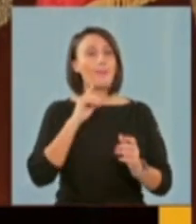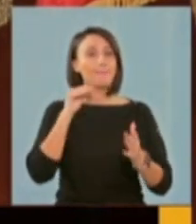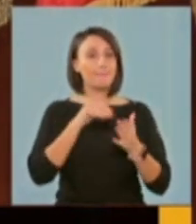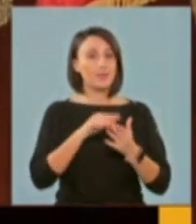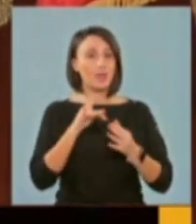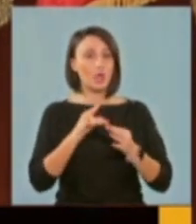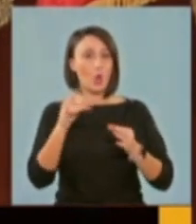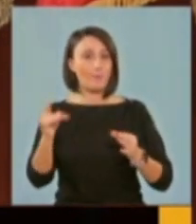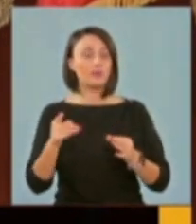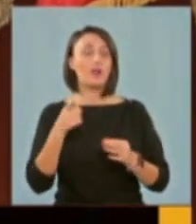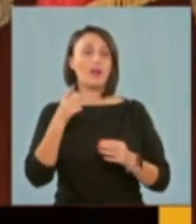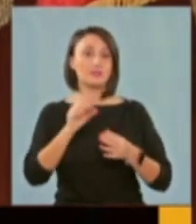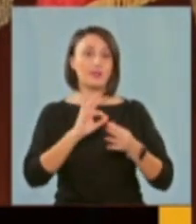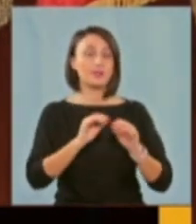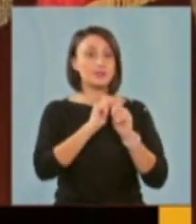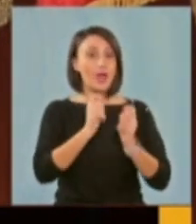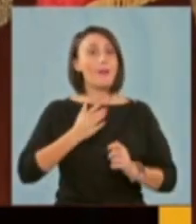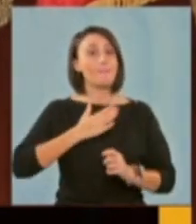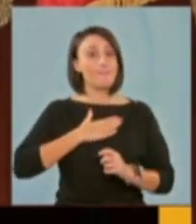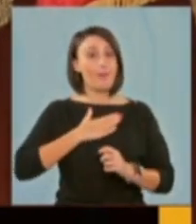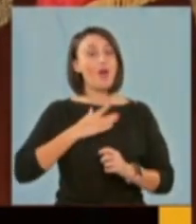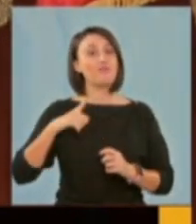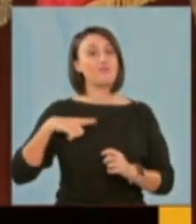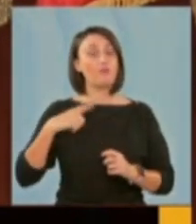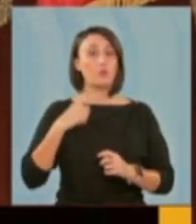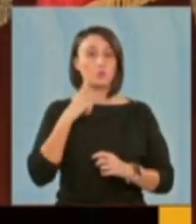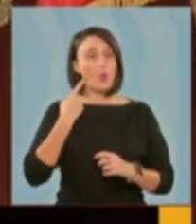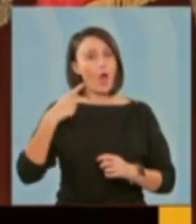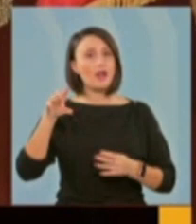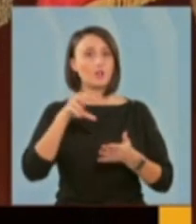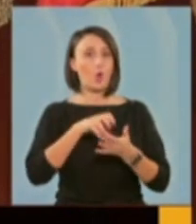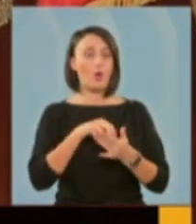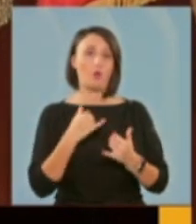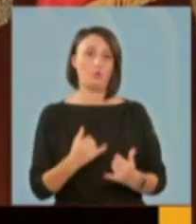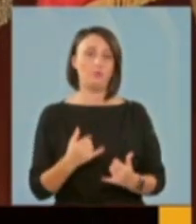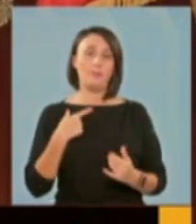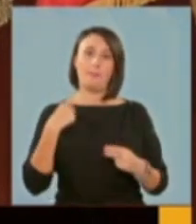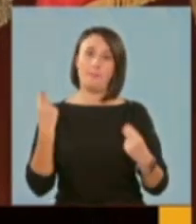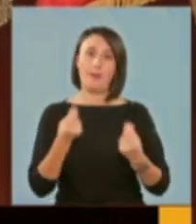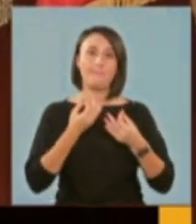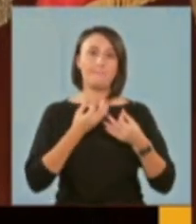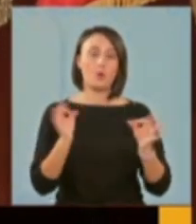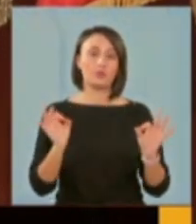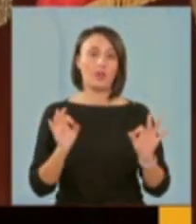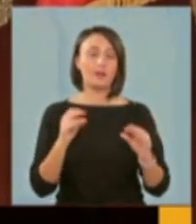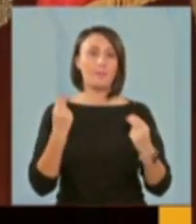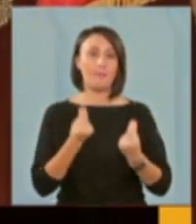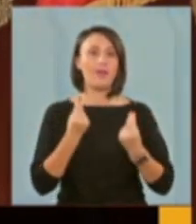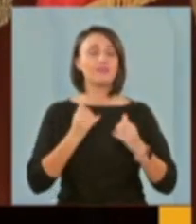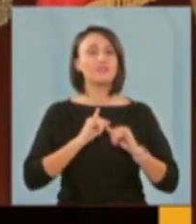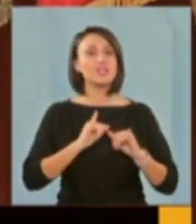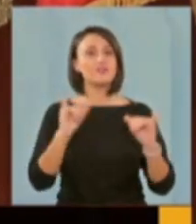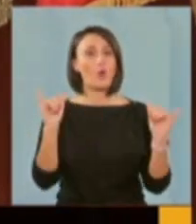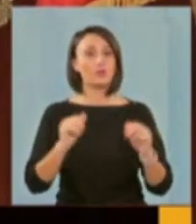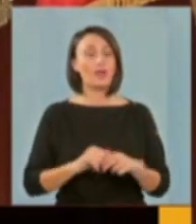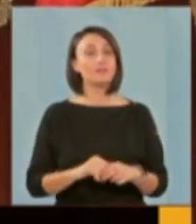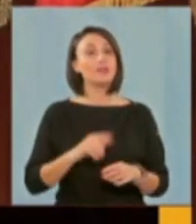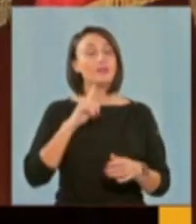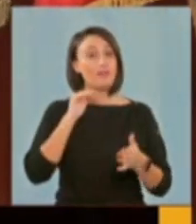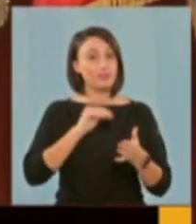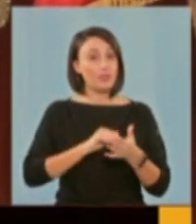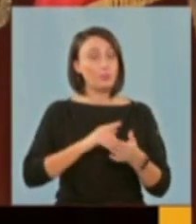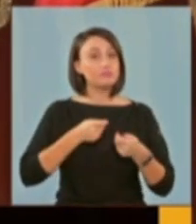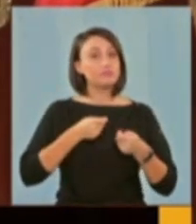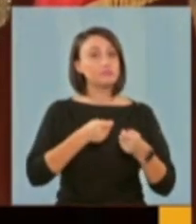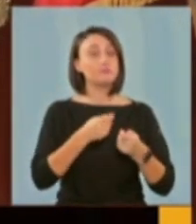kilometri, atunci țara mea ar fi fost într-un alt loc acum, ar fi fost mult mai modernă și mult mai dezvoltată. Va trebui să